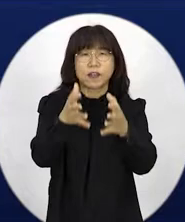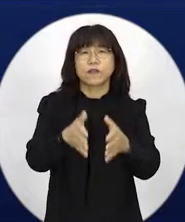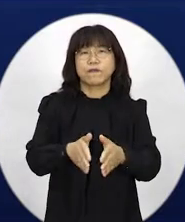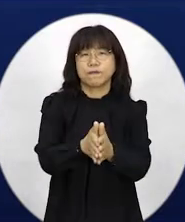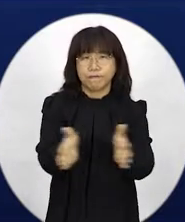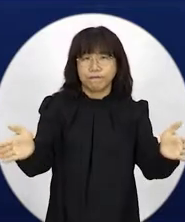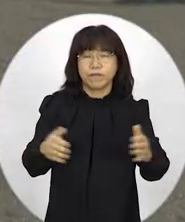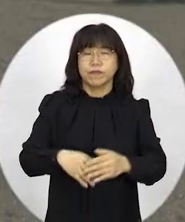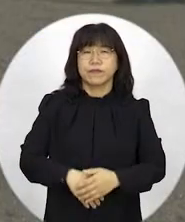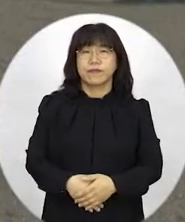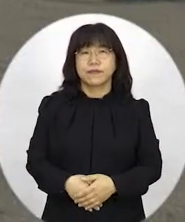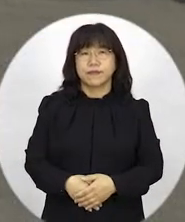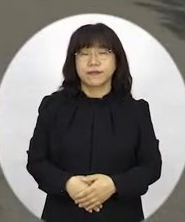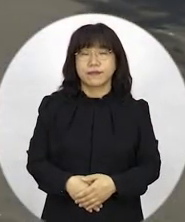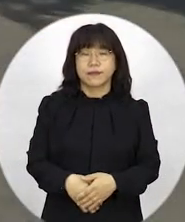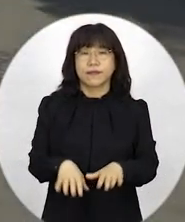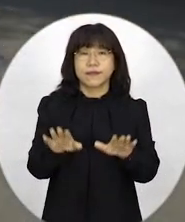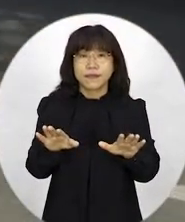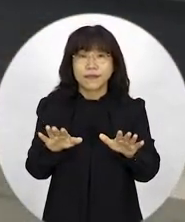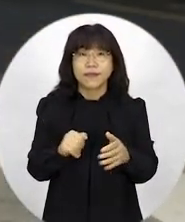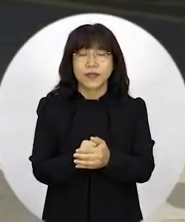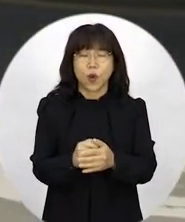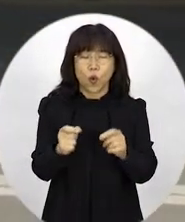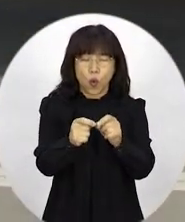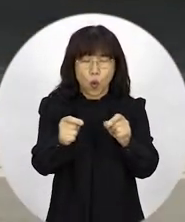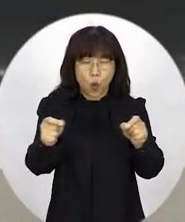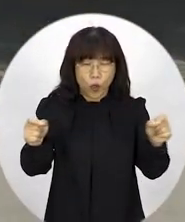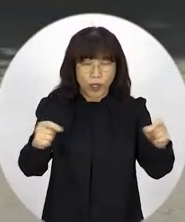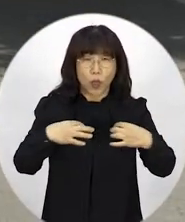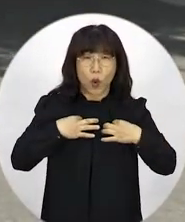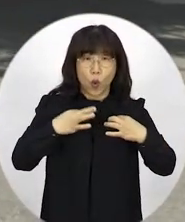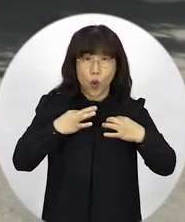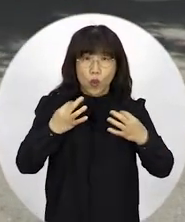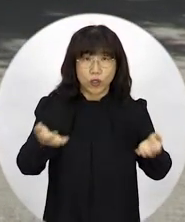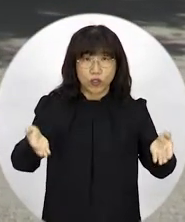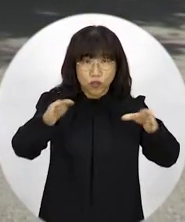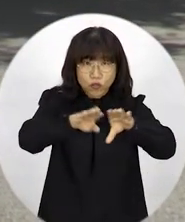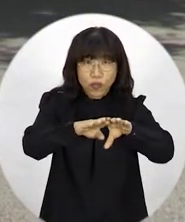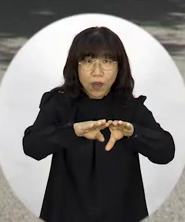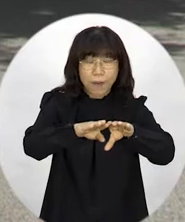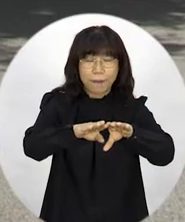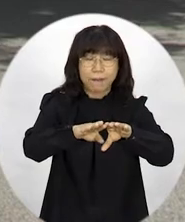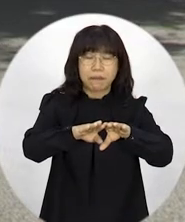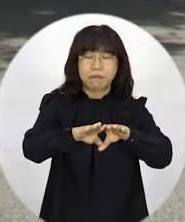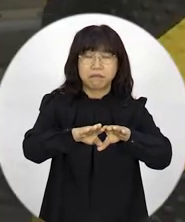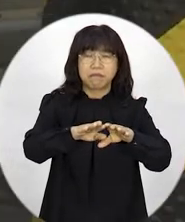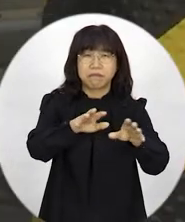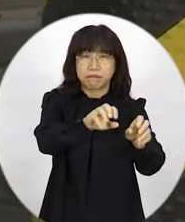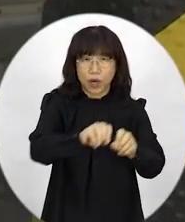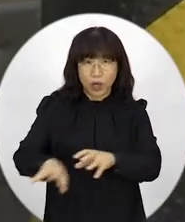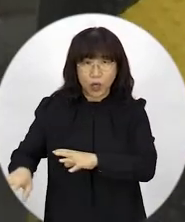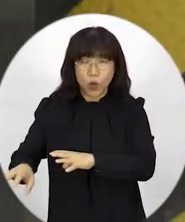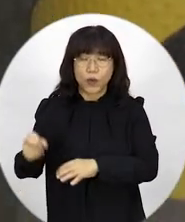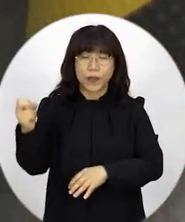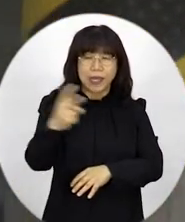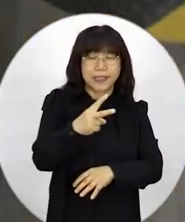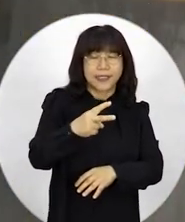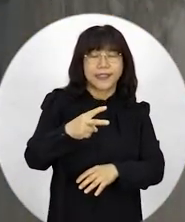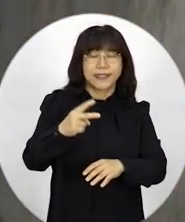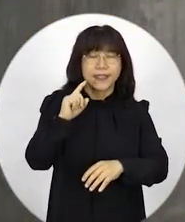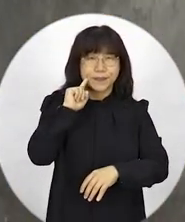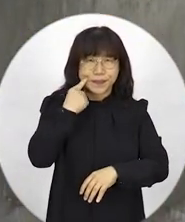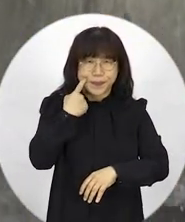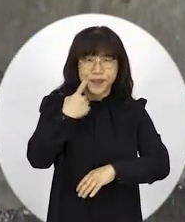들어갔습니다. 강서구는 시범사업으로 오래된 의류수거함 115개를 철거하고 주민이 직접